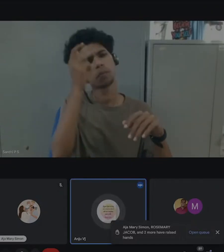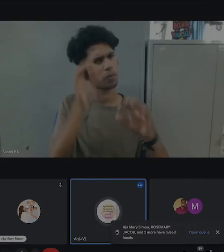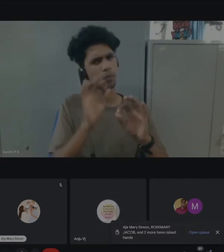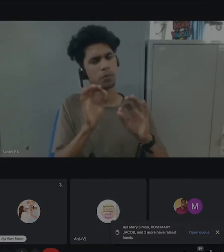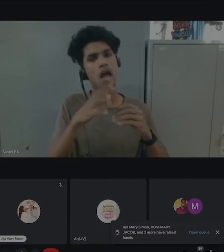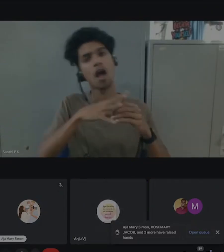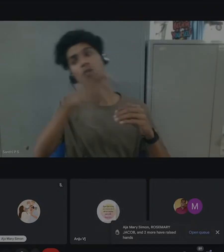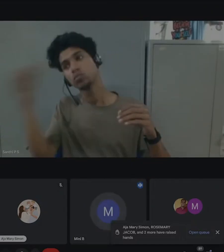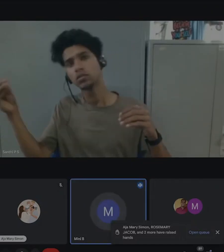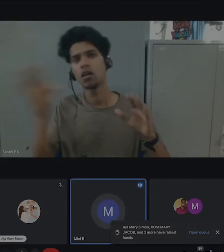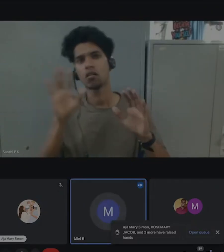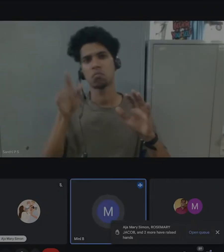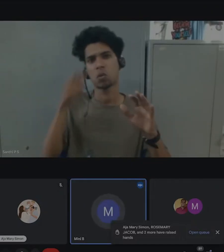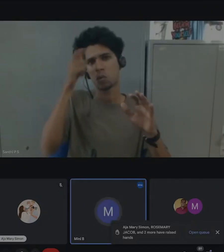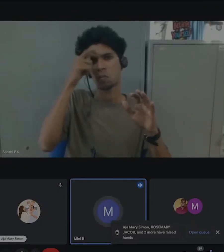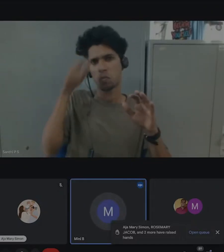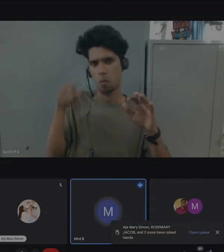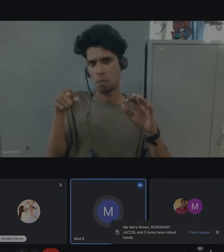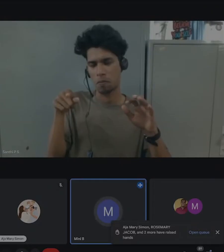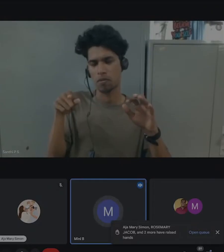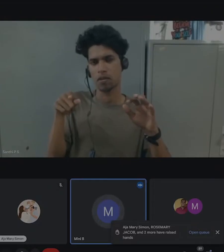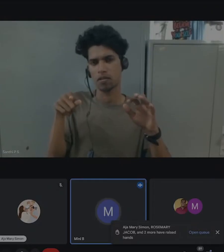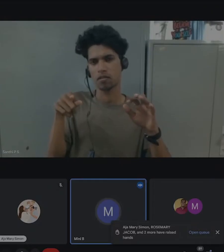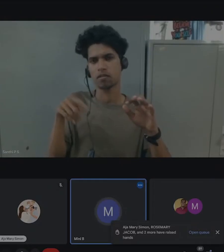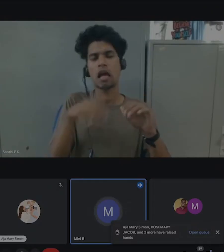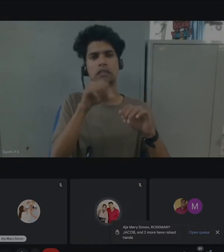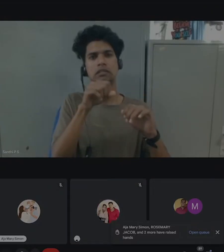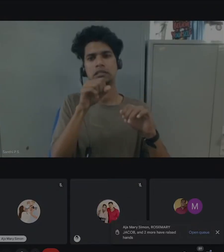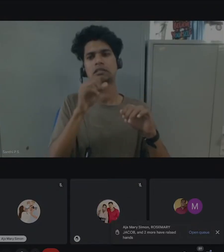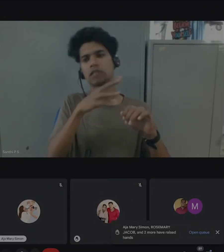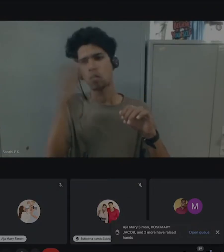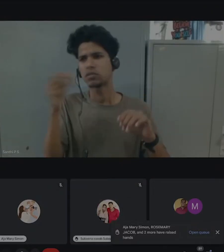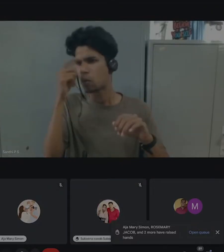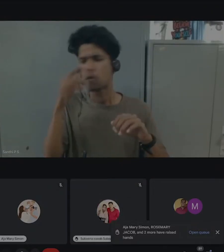പുറത്തിറങ്ങുമ്പോഴാണ് പ്രത്യേകിച്ച് ആൾക്കാരൊക്കെ കാണുമ്പോൾ പേരുണ്ടാകുന്നൊന്നും അറിയില്ല.